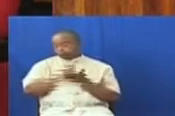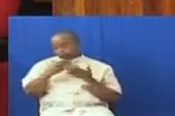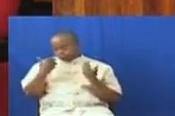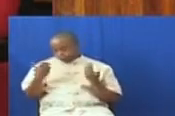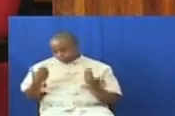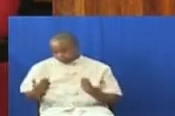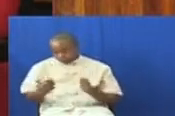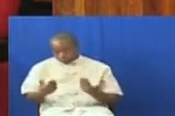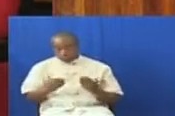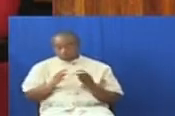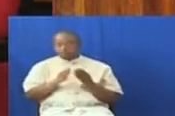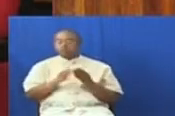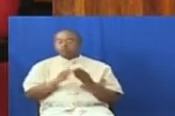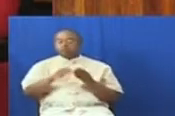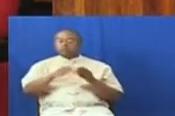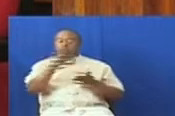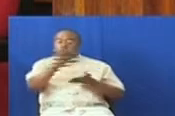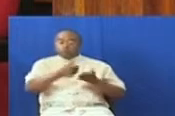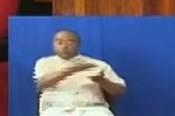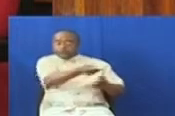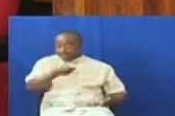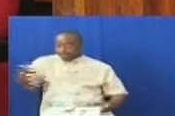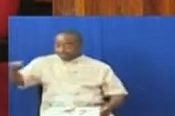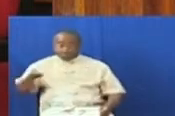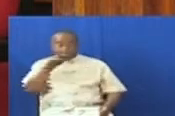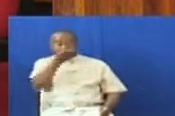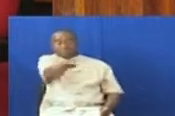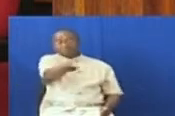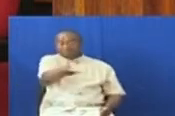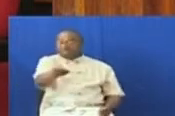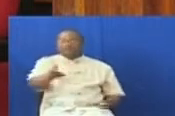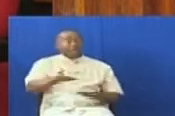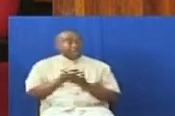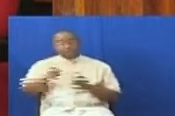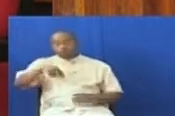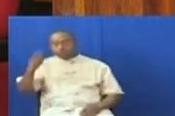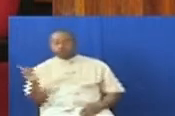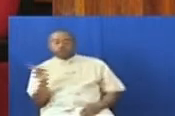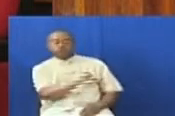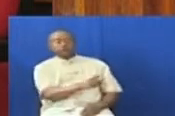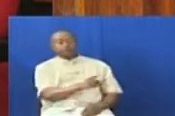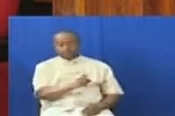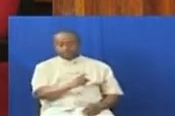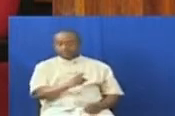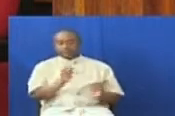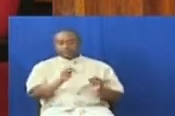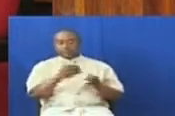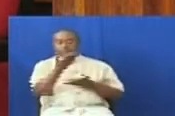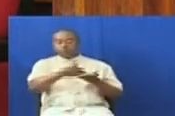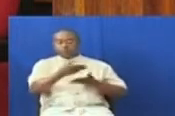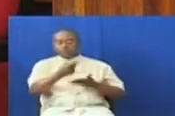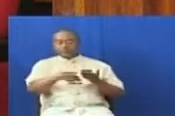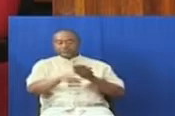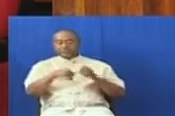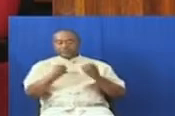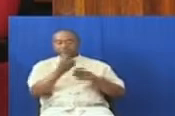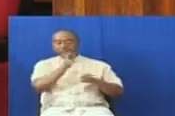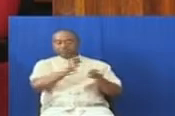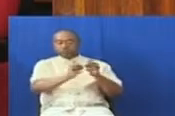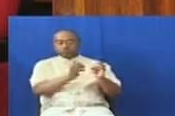reconciliation au wenzetu wa halmashauri wanashindwa kwenda kuzichukua zile document. Basi uweke utaratibu ambao